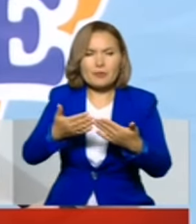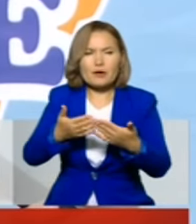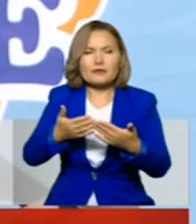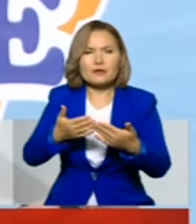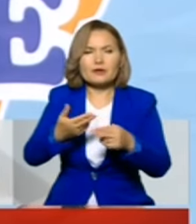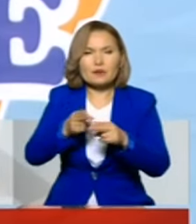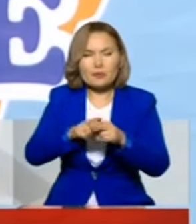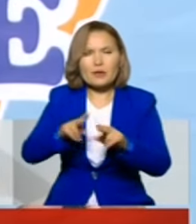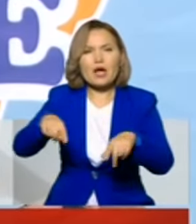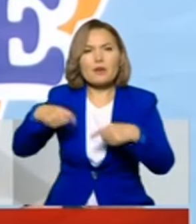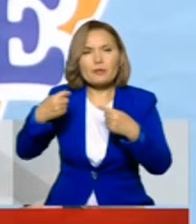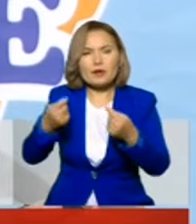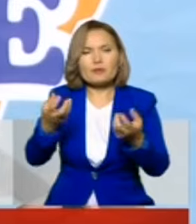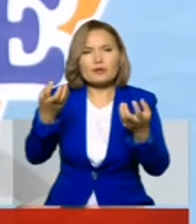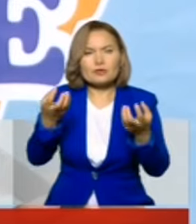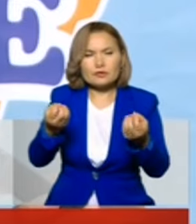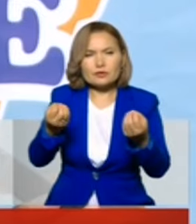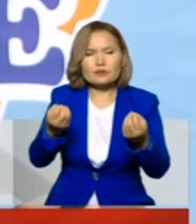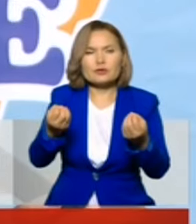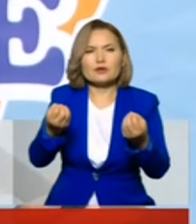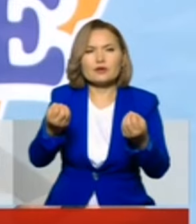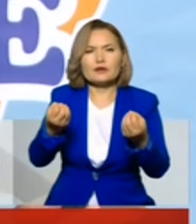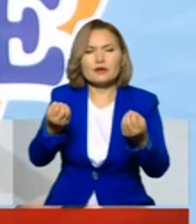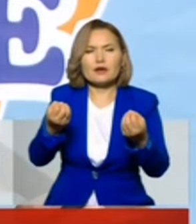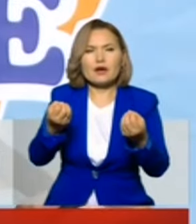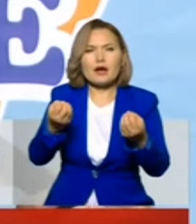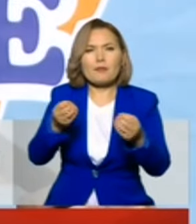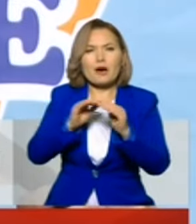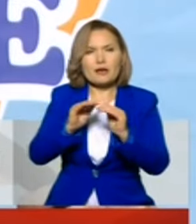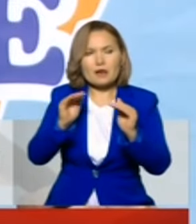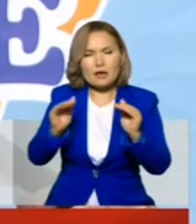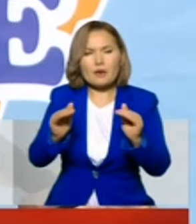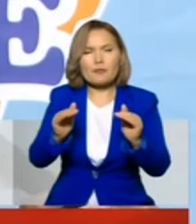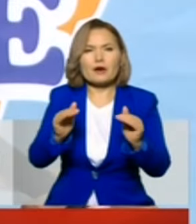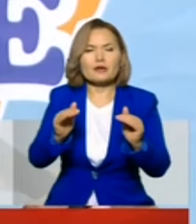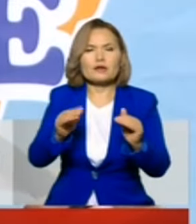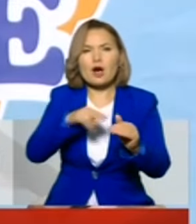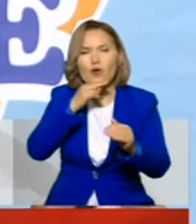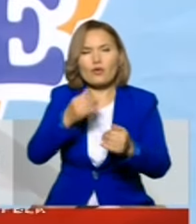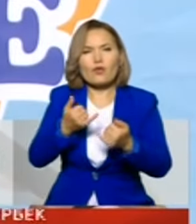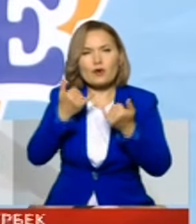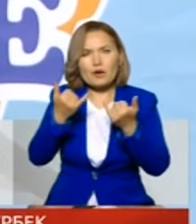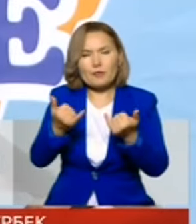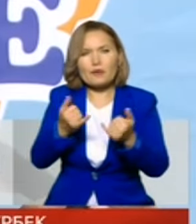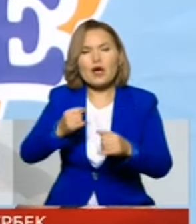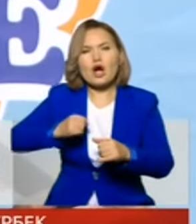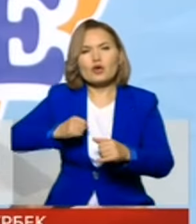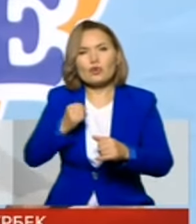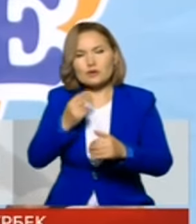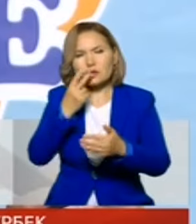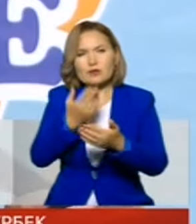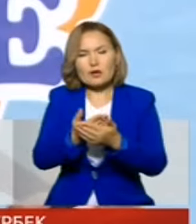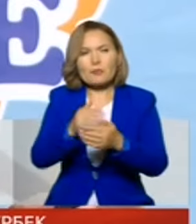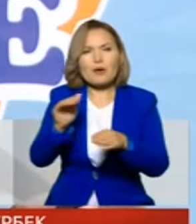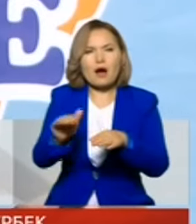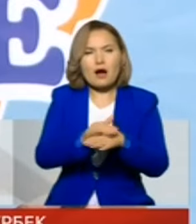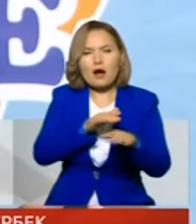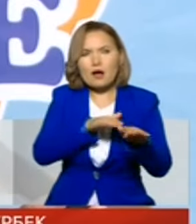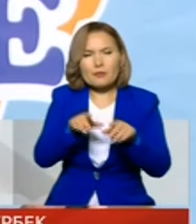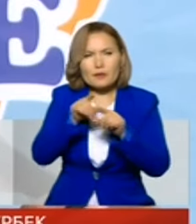фломастер беріп қана қоюымыз. Сонымен бірге оларға көңіл бөліп, бір жаңағы достықты,